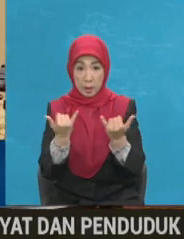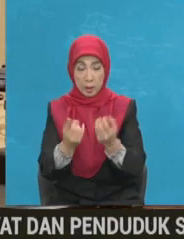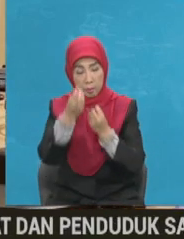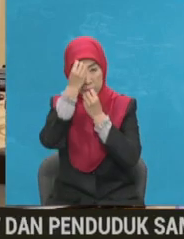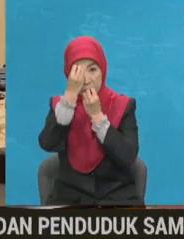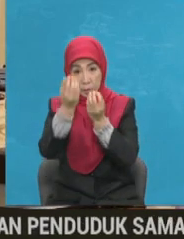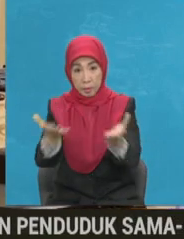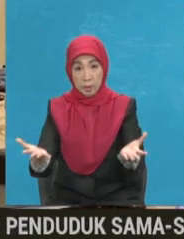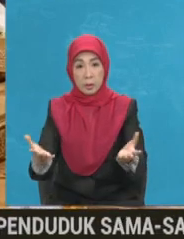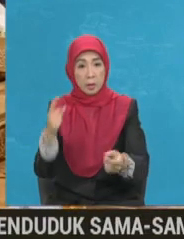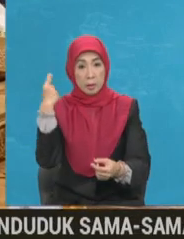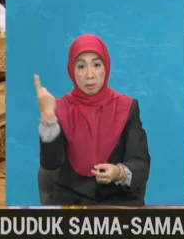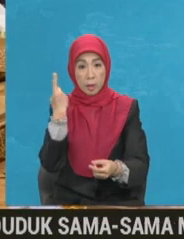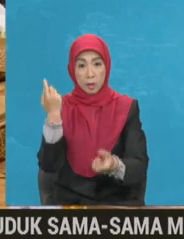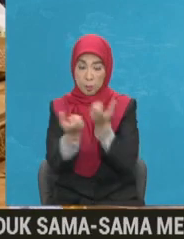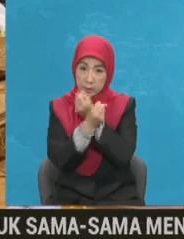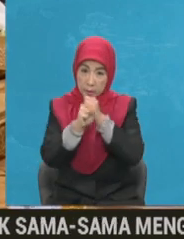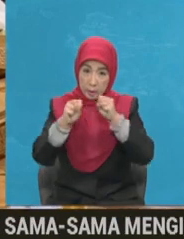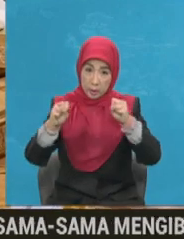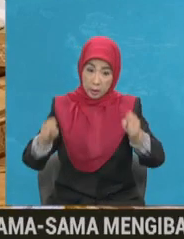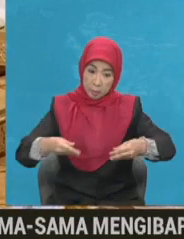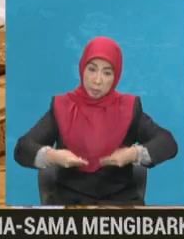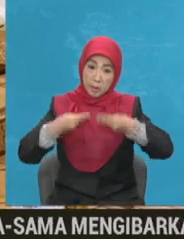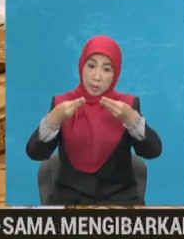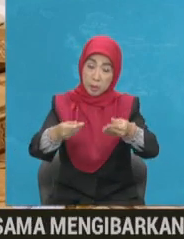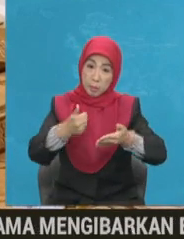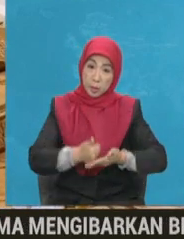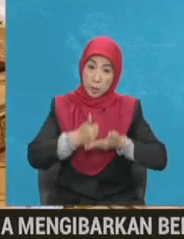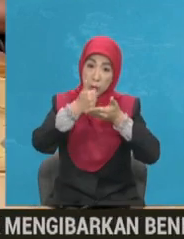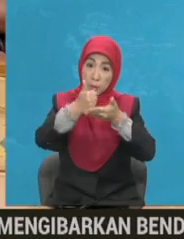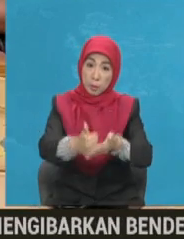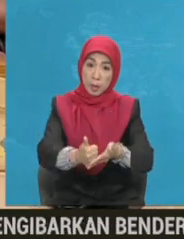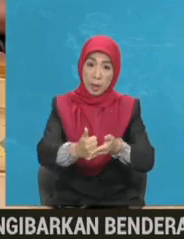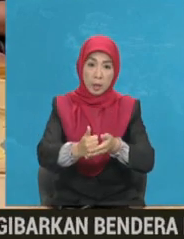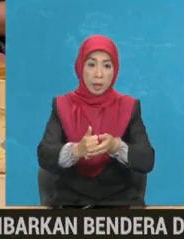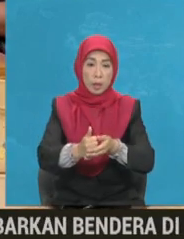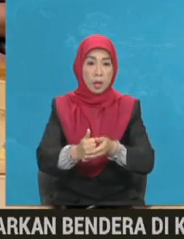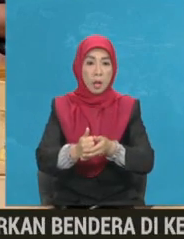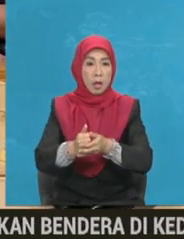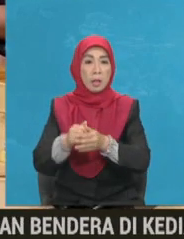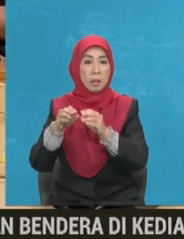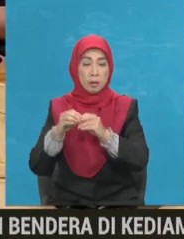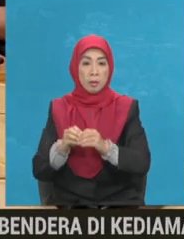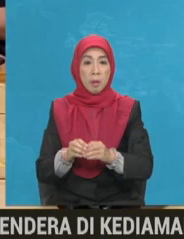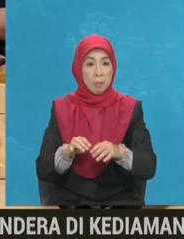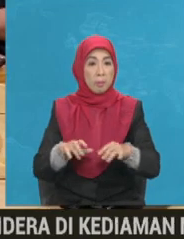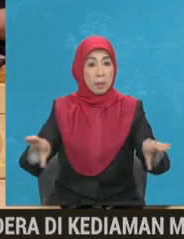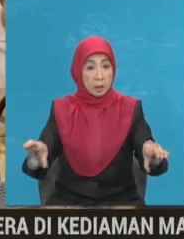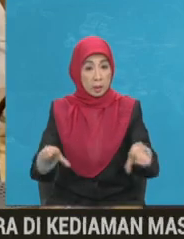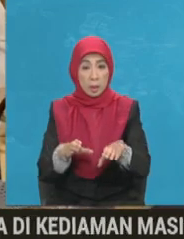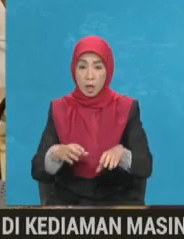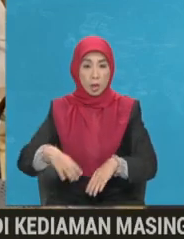memaklumkan akan sentiasa bersedia untuk memberikan bantuan dan akan ada di semua tempat pelaksanaan manasik